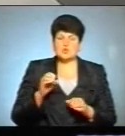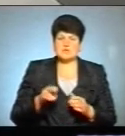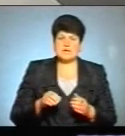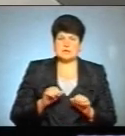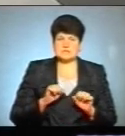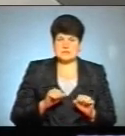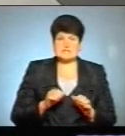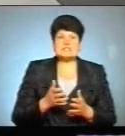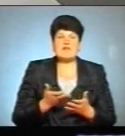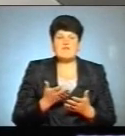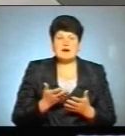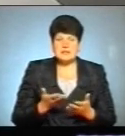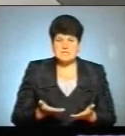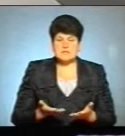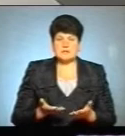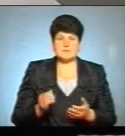виясненням і,